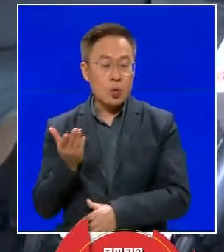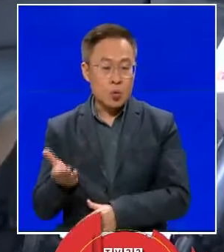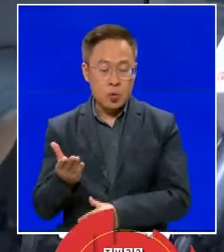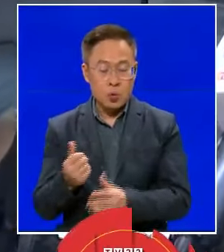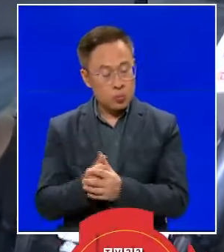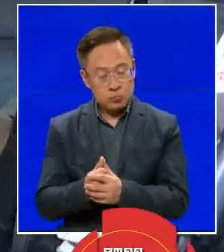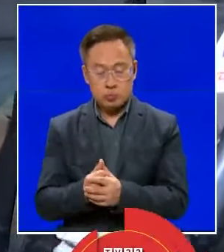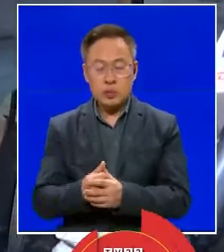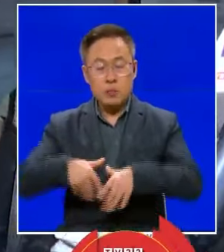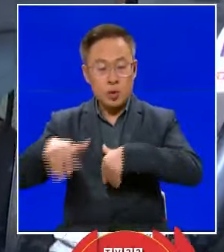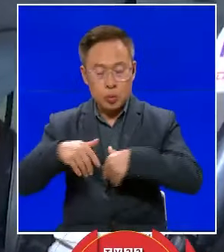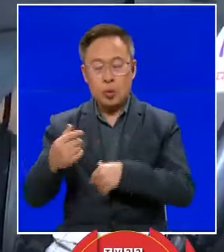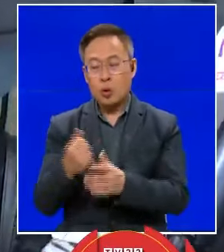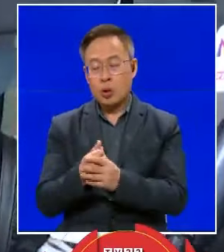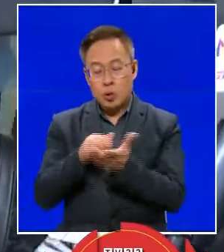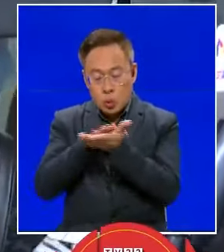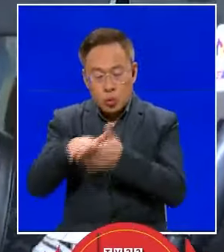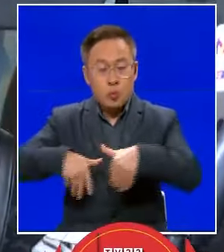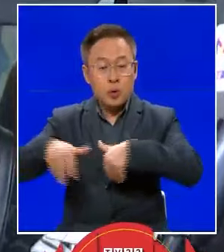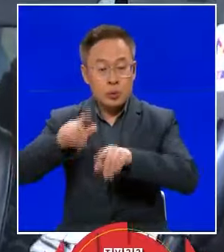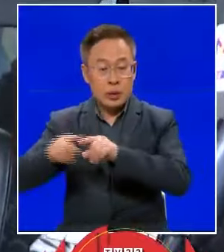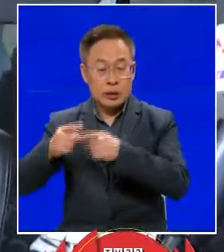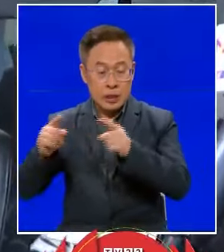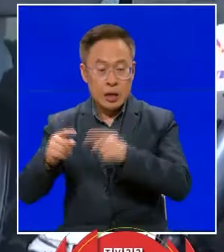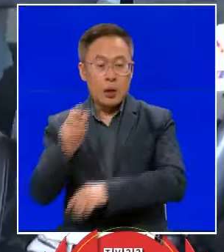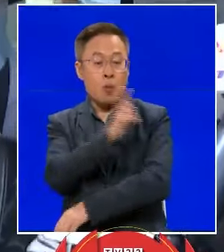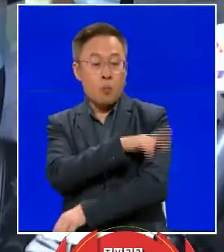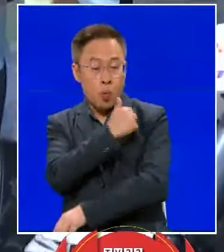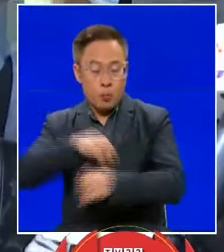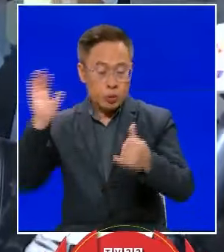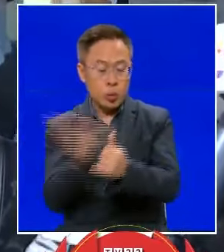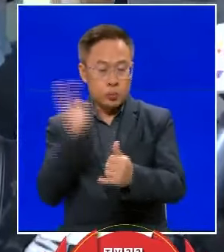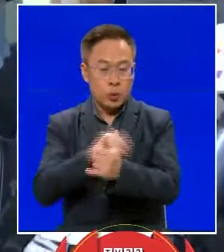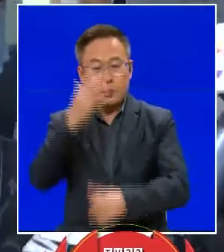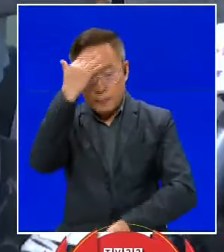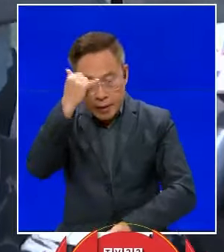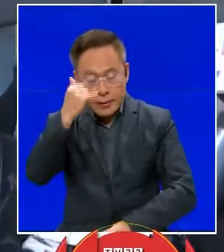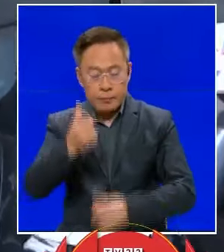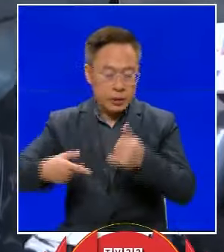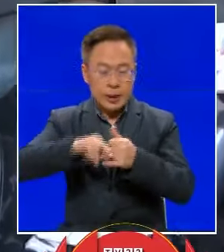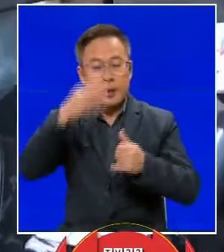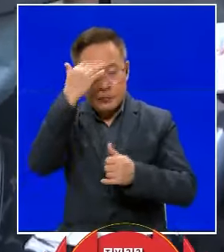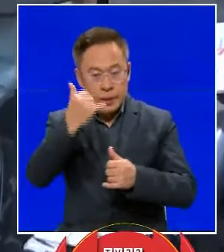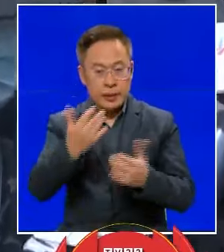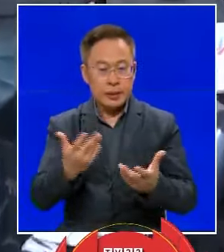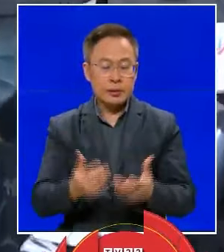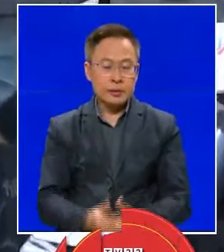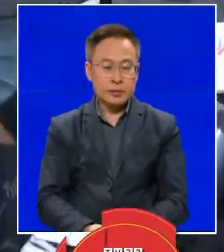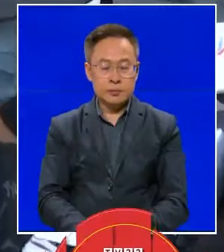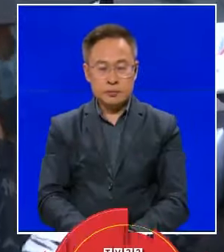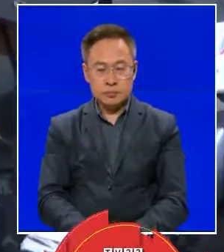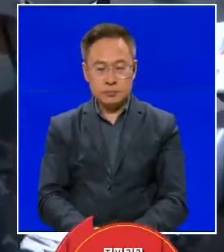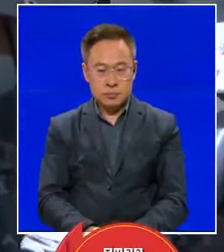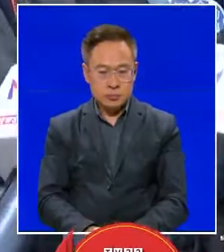อมความครับและก็อยากถามหมอว่ามีสิทธิ์อะไรมาทำร้ายร่างกายของตนเองฟังเสียงของเด็กชายวัย14